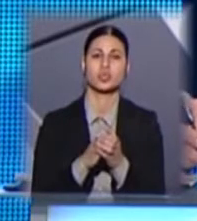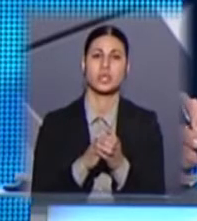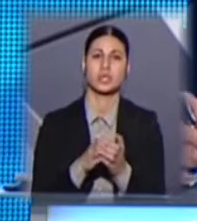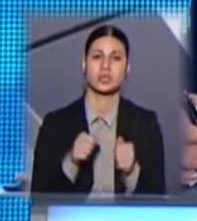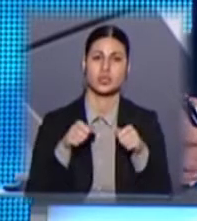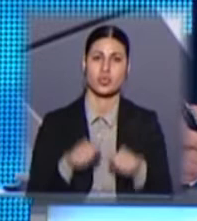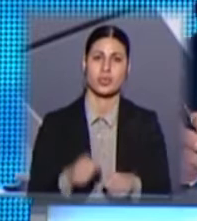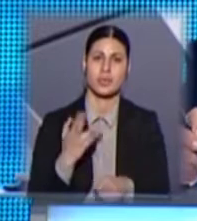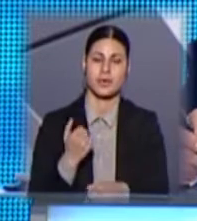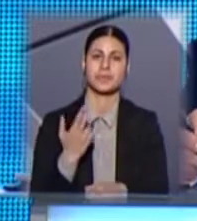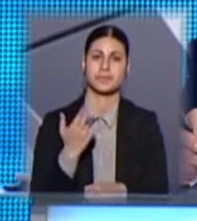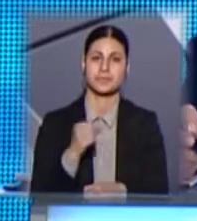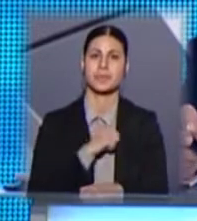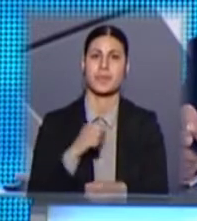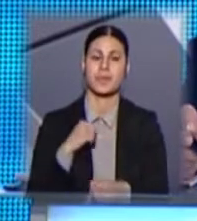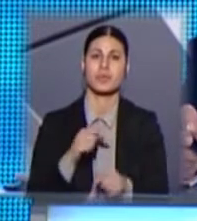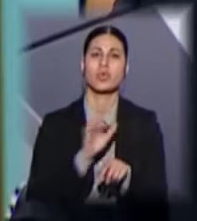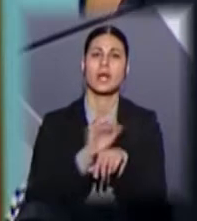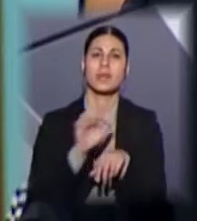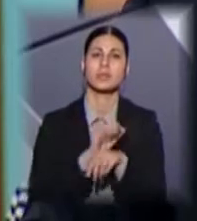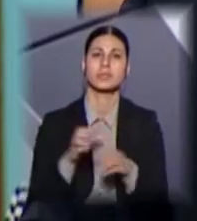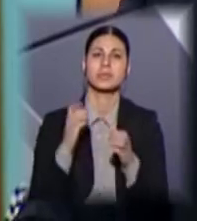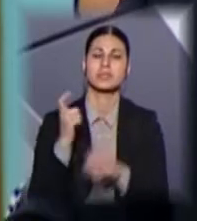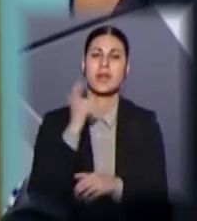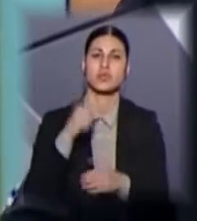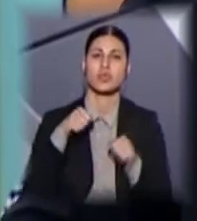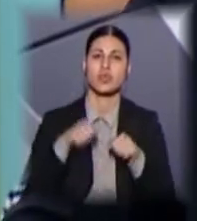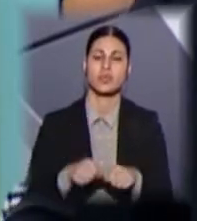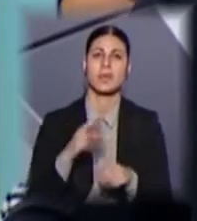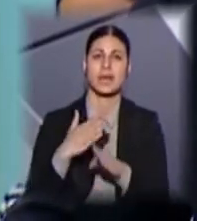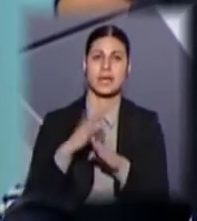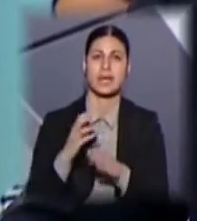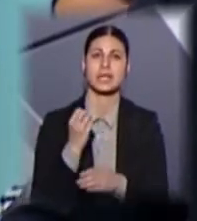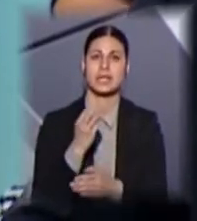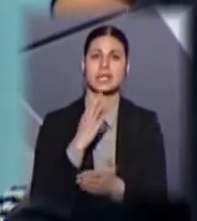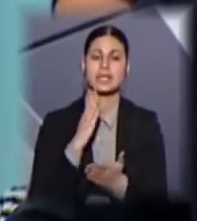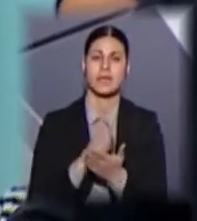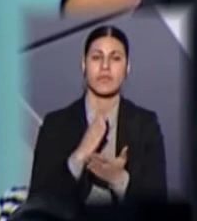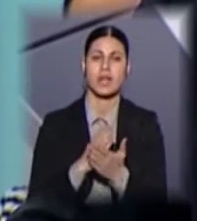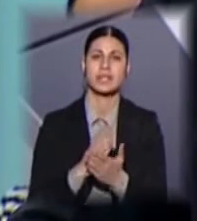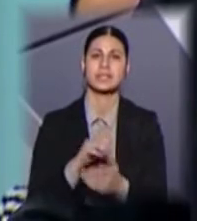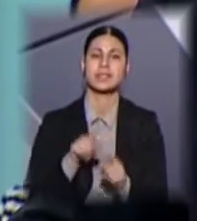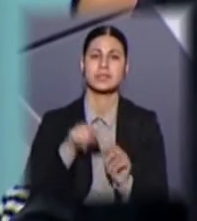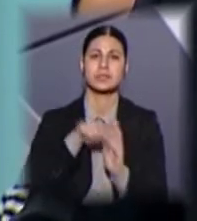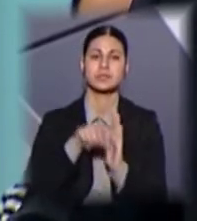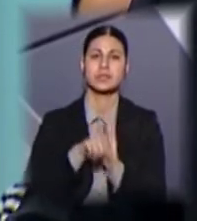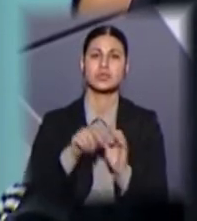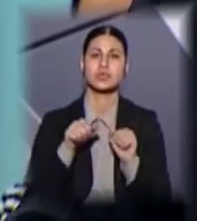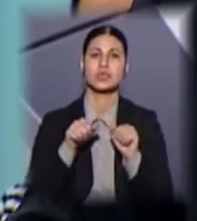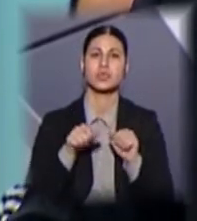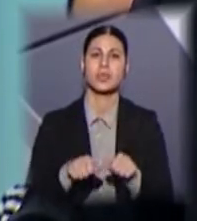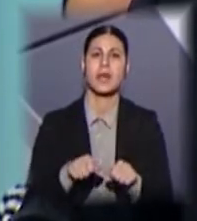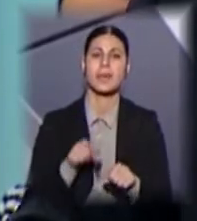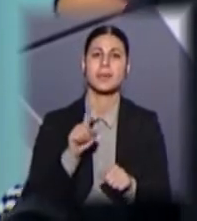უფლება. ჩავთვალოთ. ეს არის კონკრეტულად გამომცემლის საავტორო უფლება, თუმცა ამას გარდა არსებობს ის ძირითადი უფლებები საავტორო